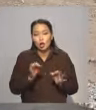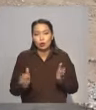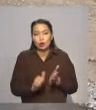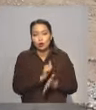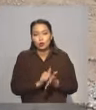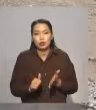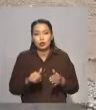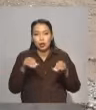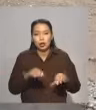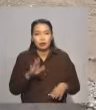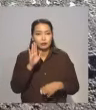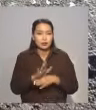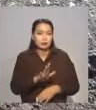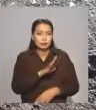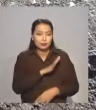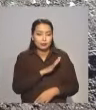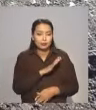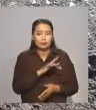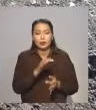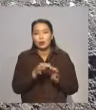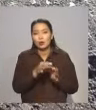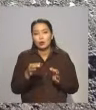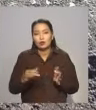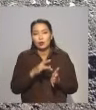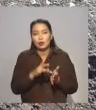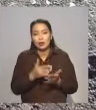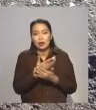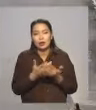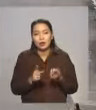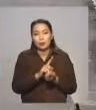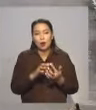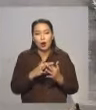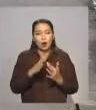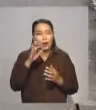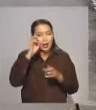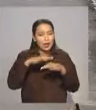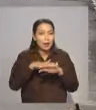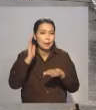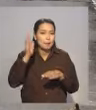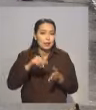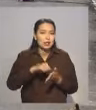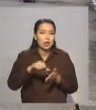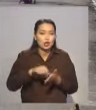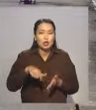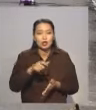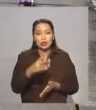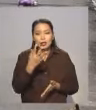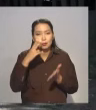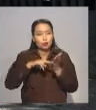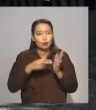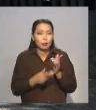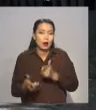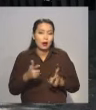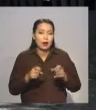құжаттар қабылдауды тапсырды. Өңірде ауыл ел бесігі бағдарламасы бойынша ауылішілік жолдарды жөндеуге 44 жоба